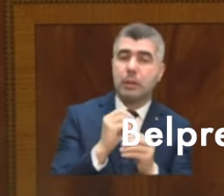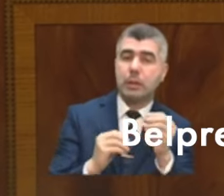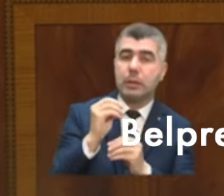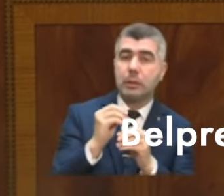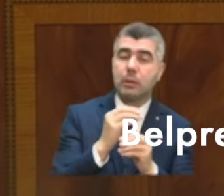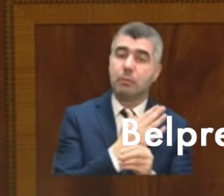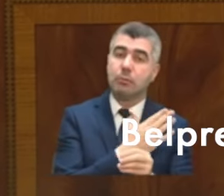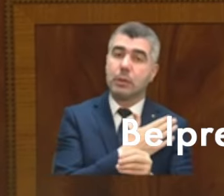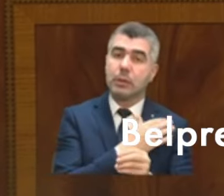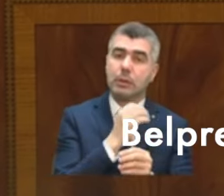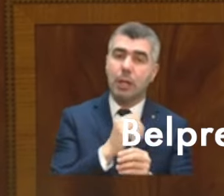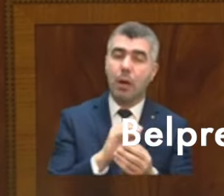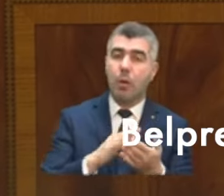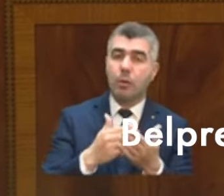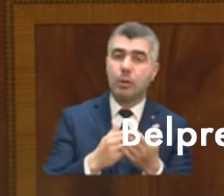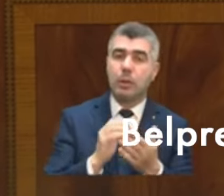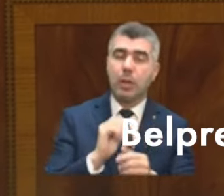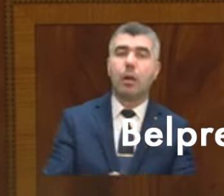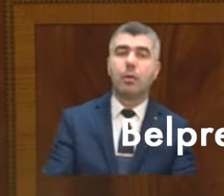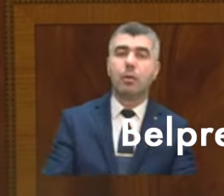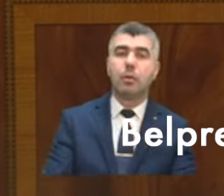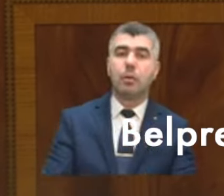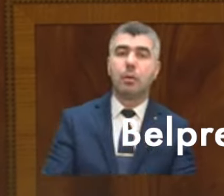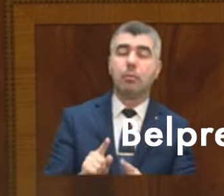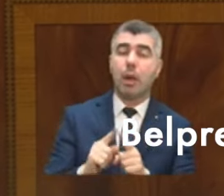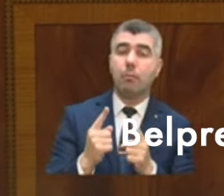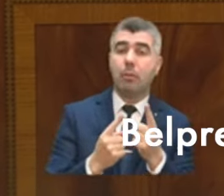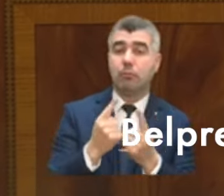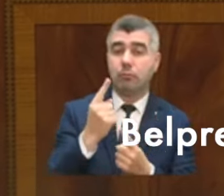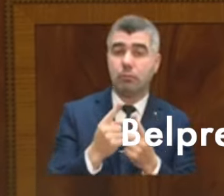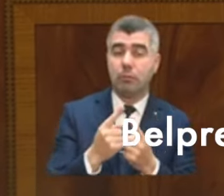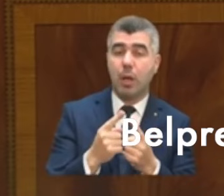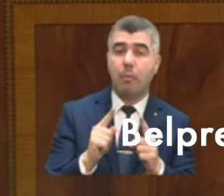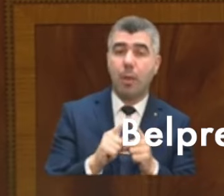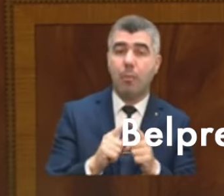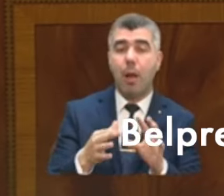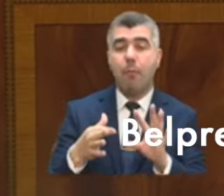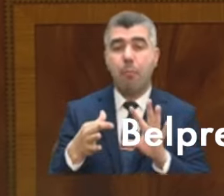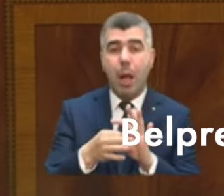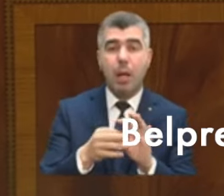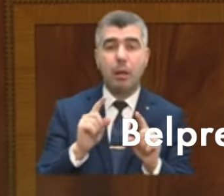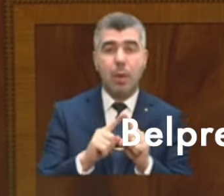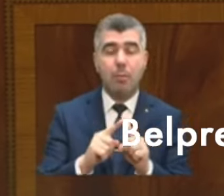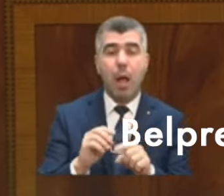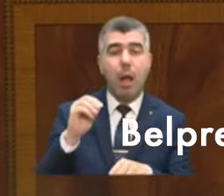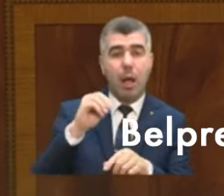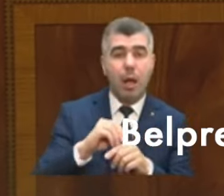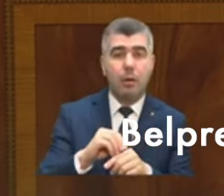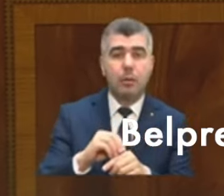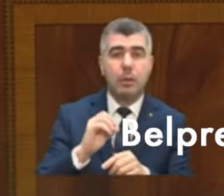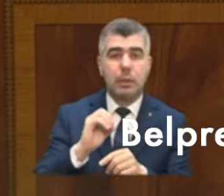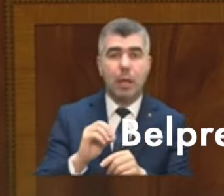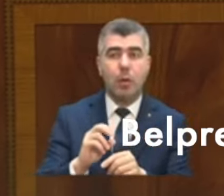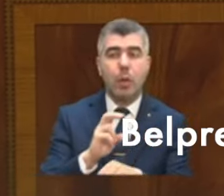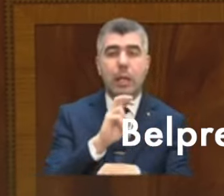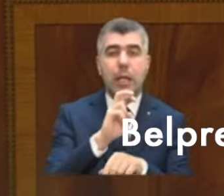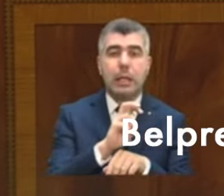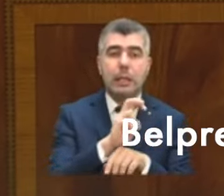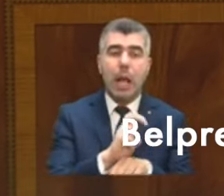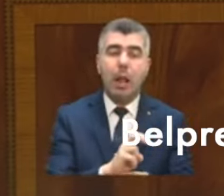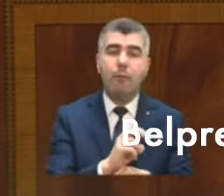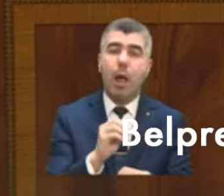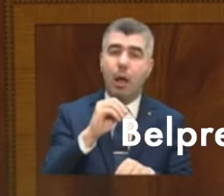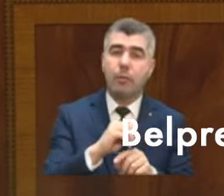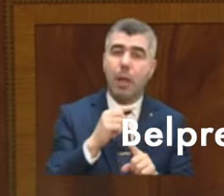المديونيه العموميه ويؤدي الى اللجوء الى الاسواق الماليه الداخليه وتعبئه تمويلات من الاسواق الخارجيه